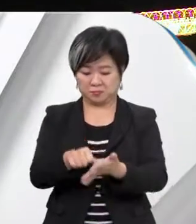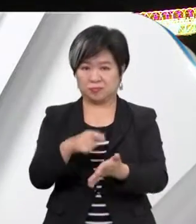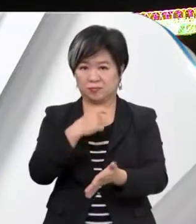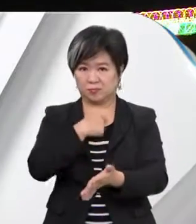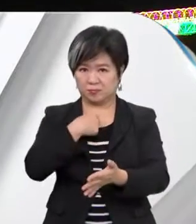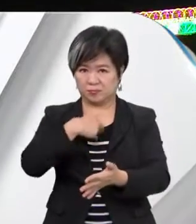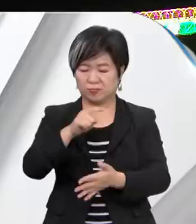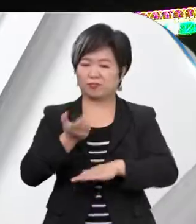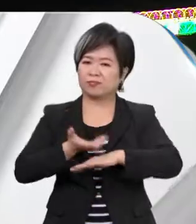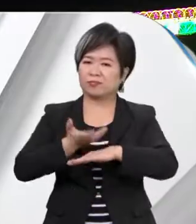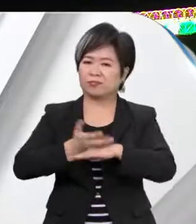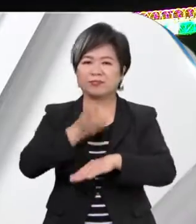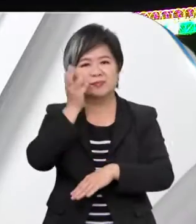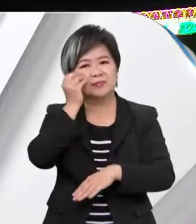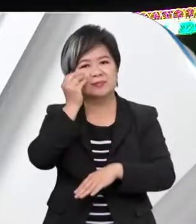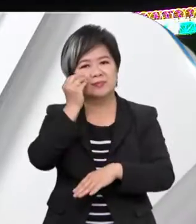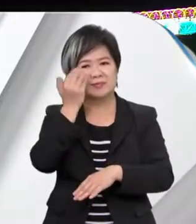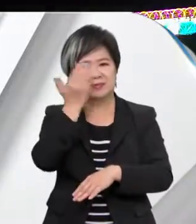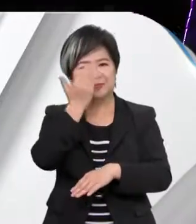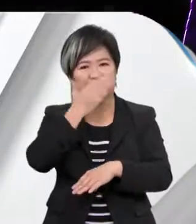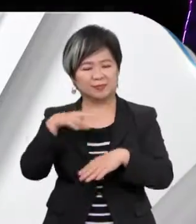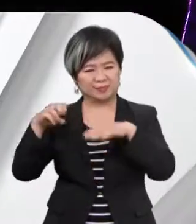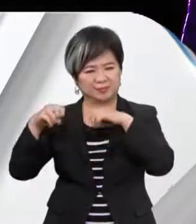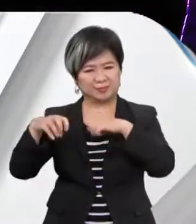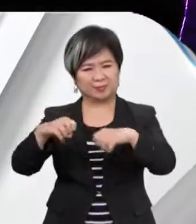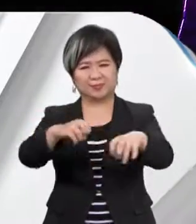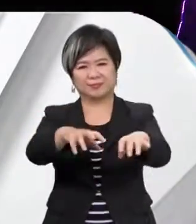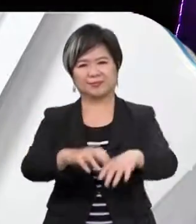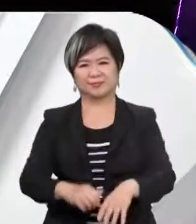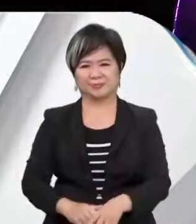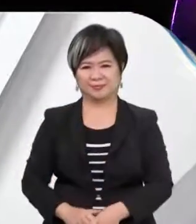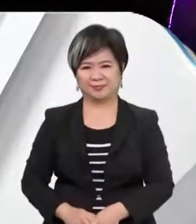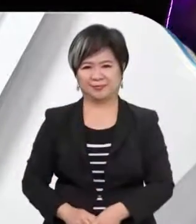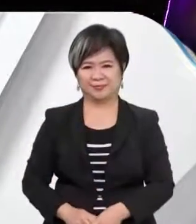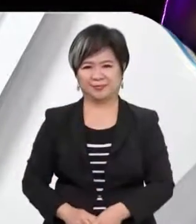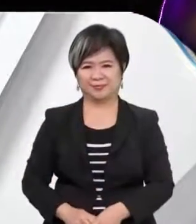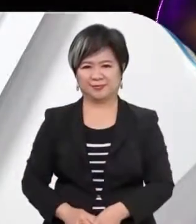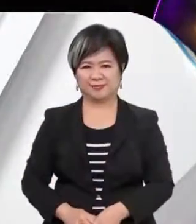更是安心来看将将的灯会。大家新闻的评论，南投报道。